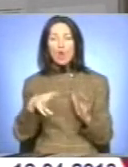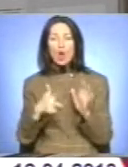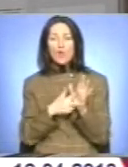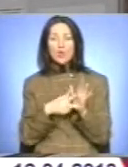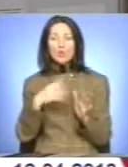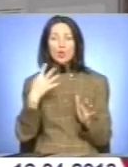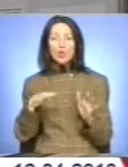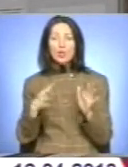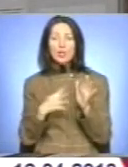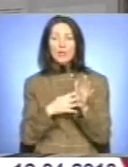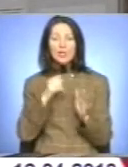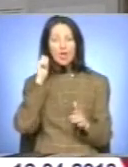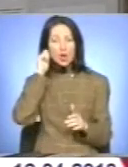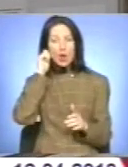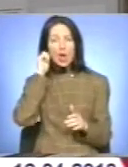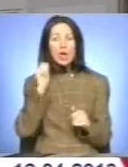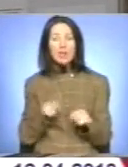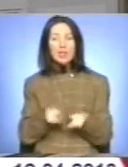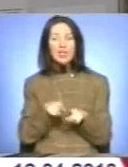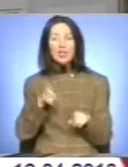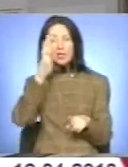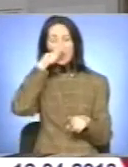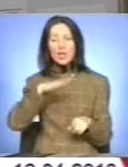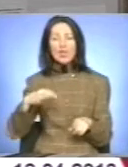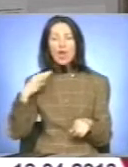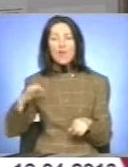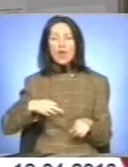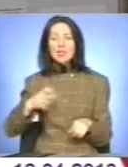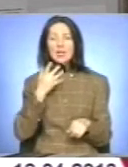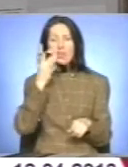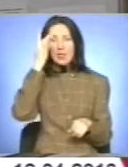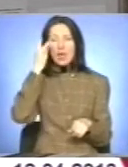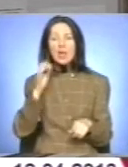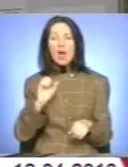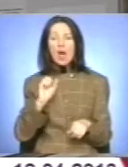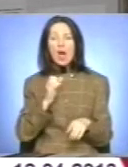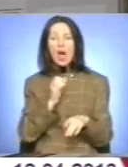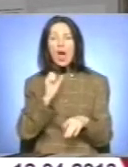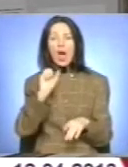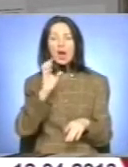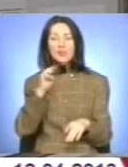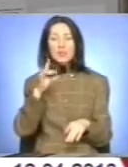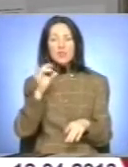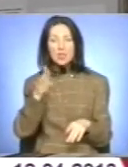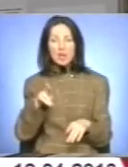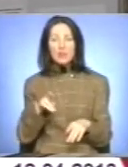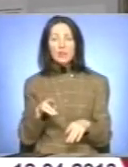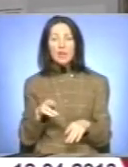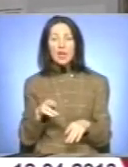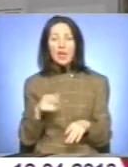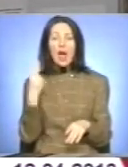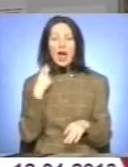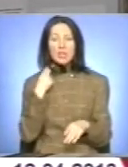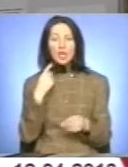1848-49 роках, зокрема, це в таких країнах, як Франція, Італія, Австрійська імперія, Англія. Другий розділ